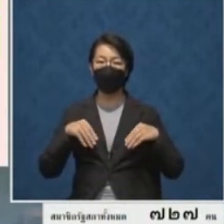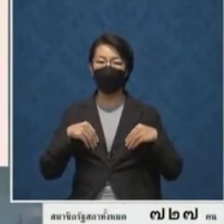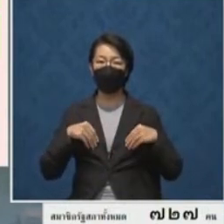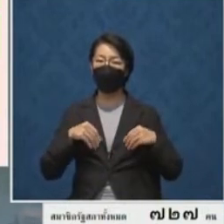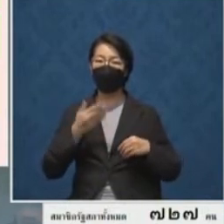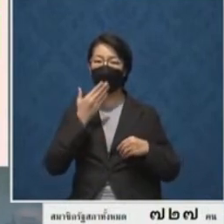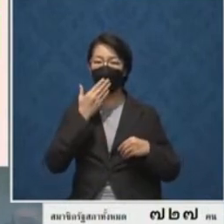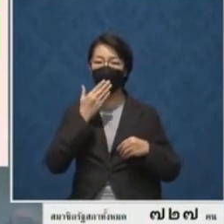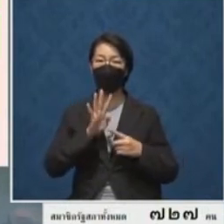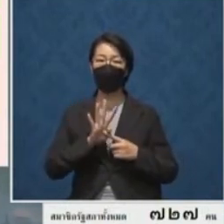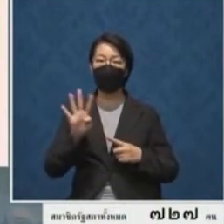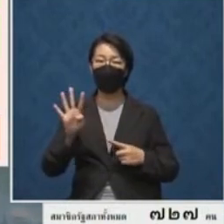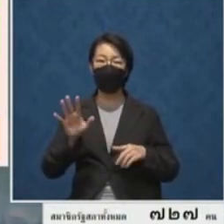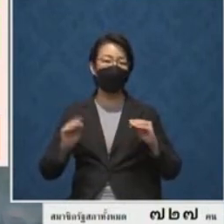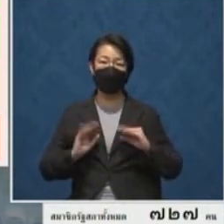รับหลักการ